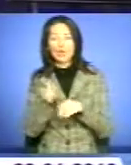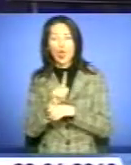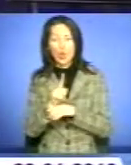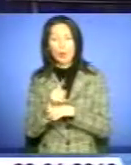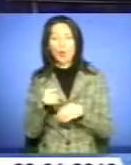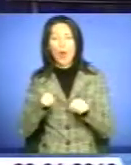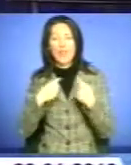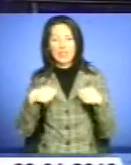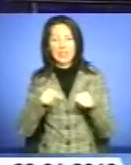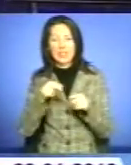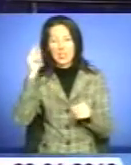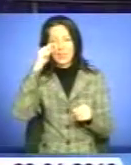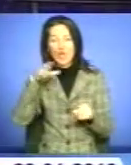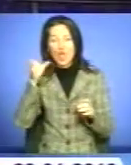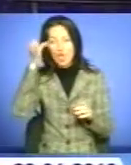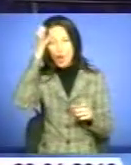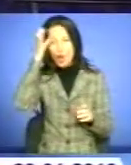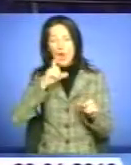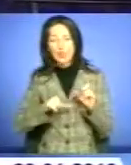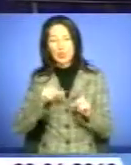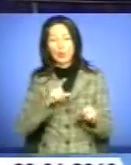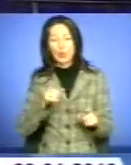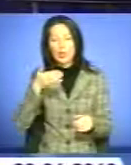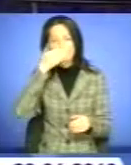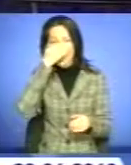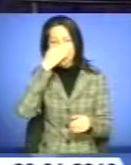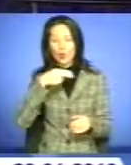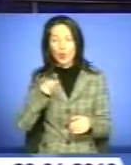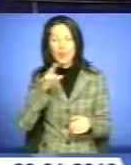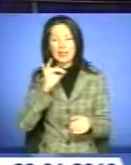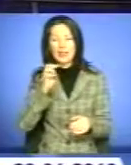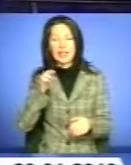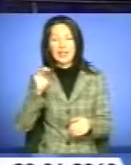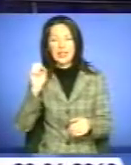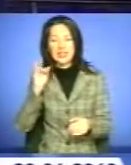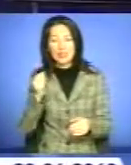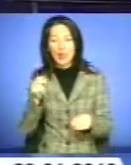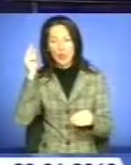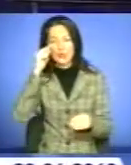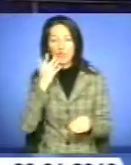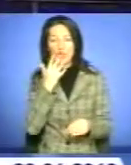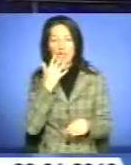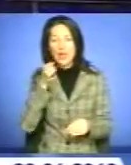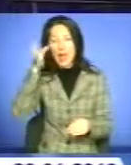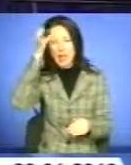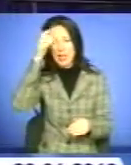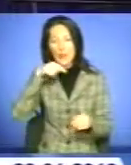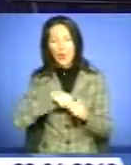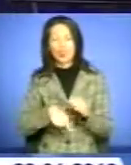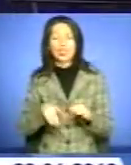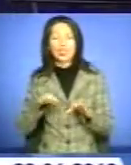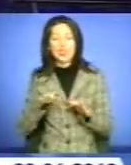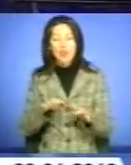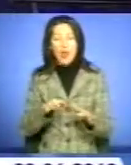Тернопільському відділенні навчально-наукового інституту заочного та дистанційного навчання Національної академії внутрішніх справ.